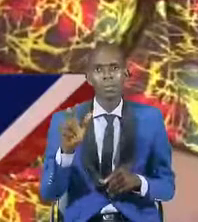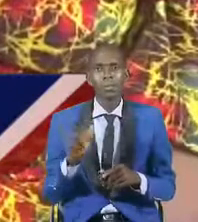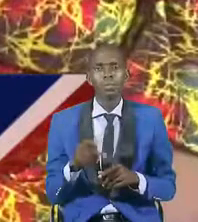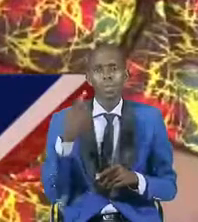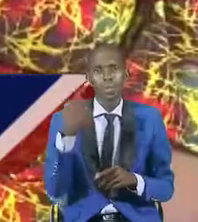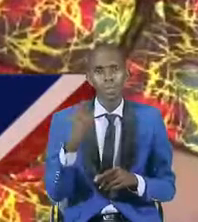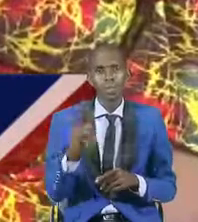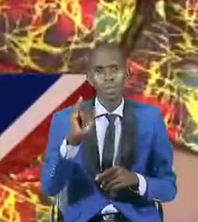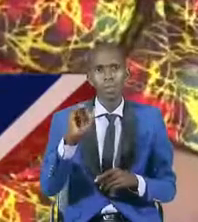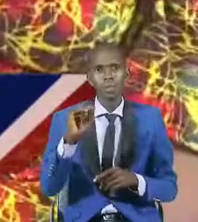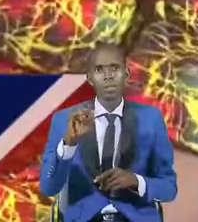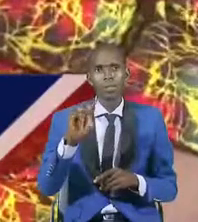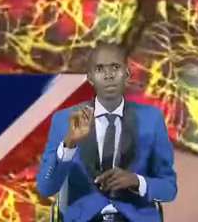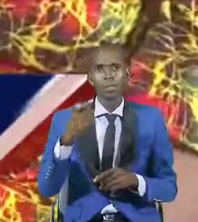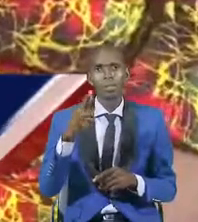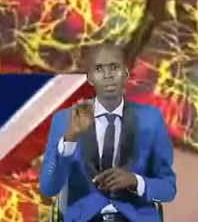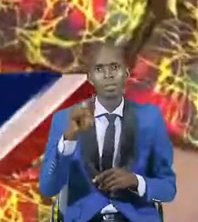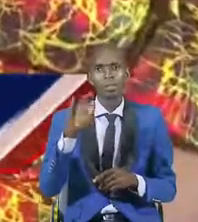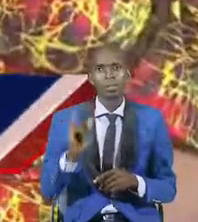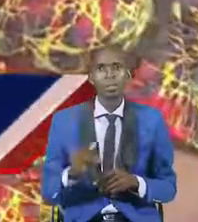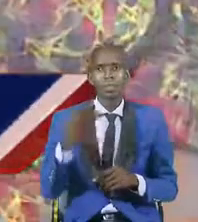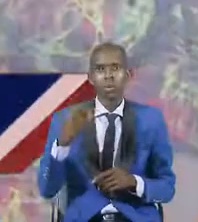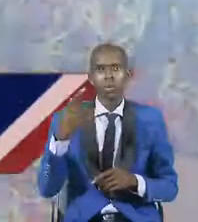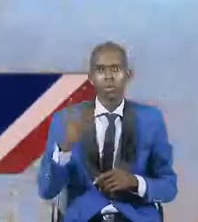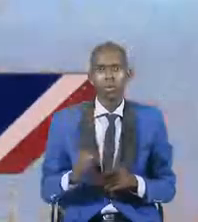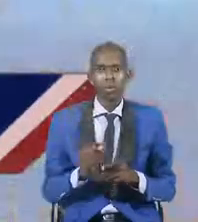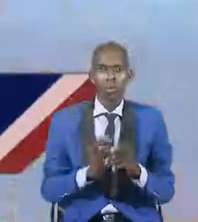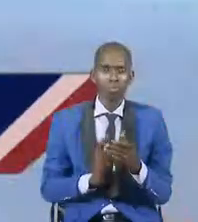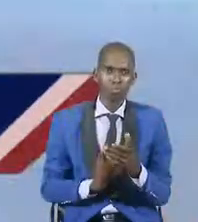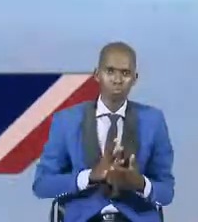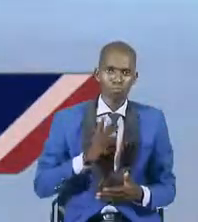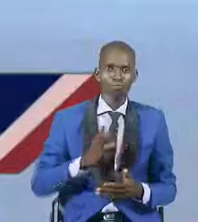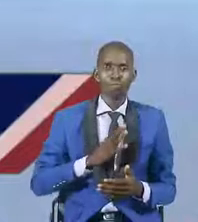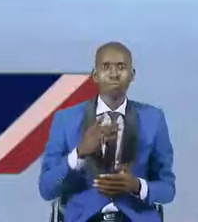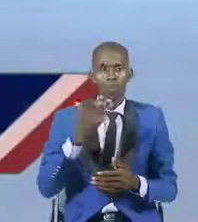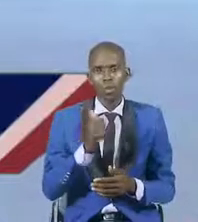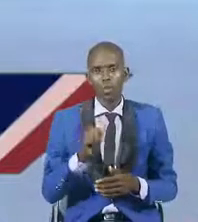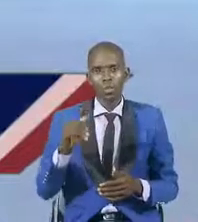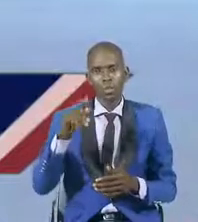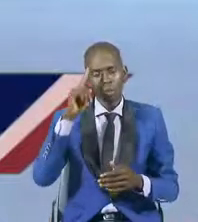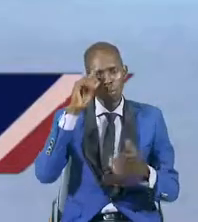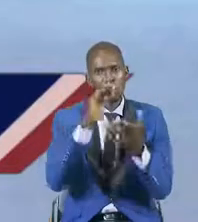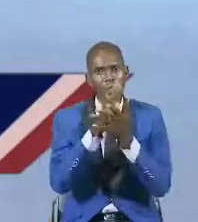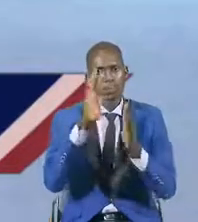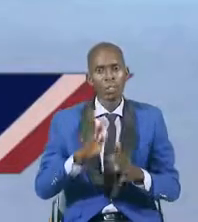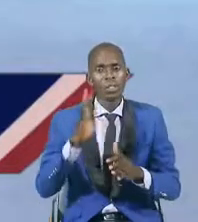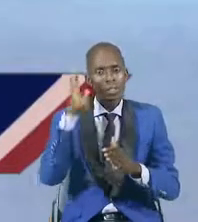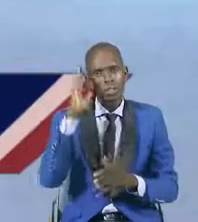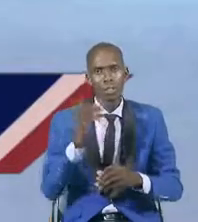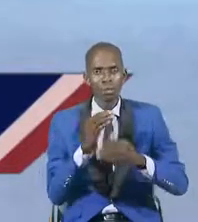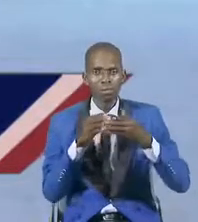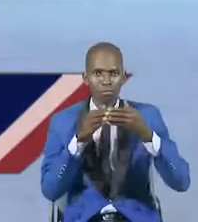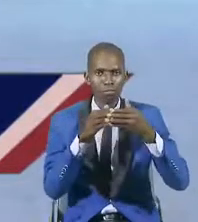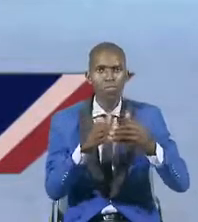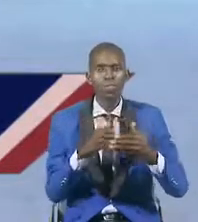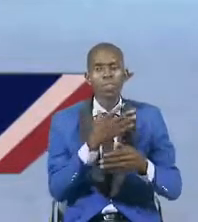importante. Proverbe 11, verset 3. L'intégrité des